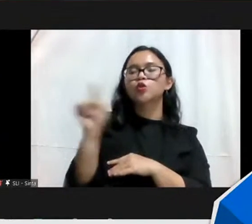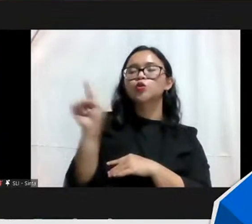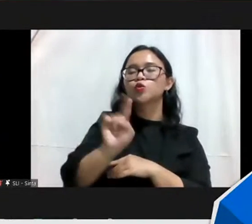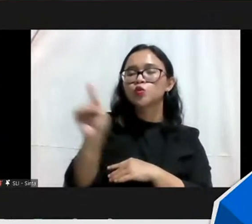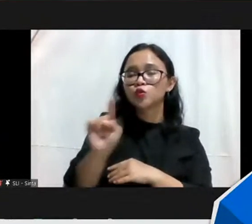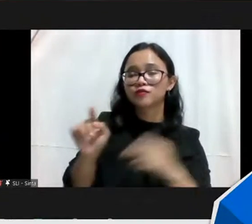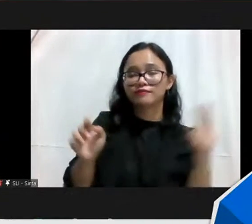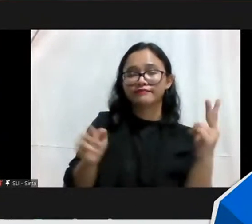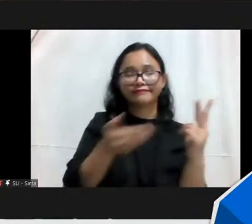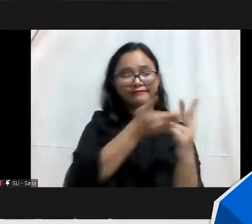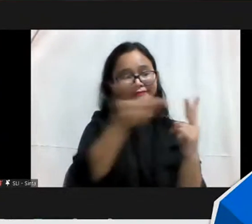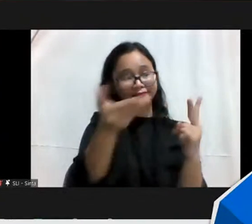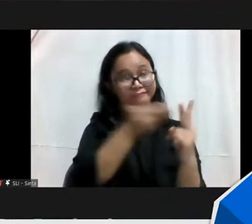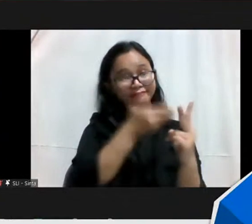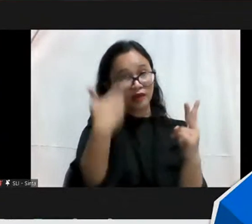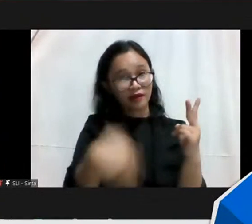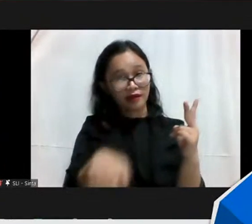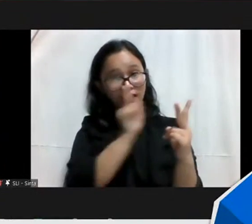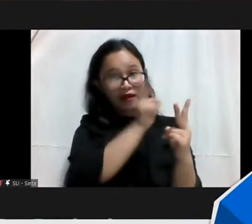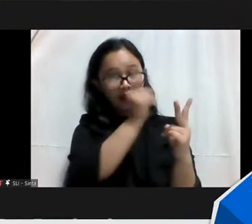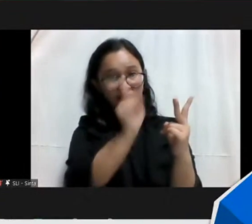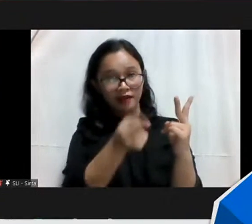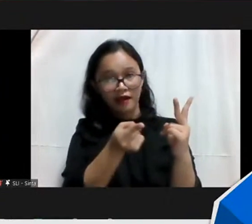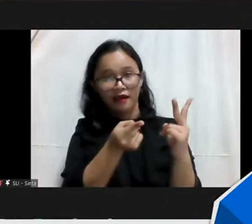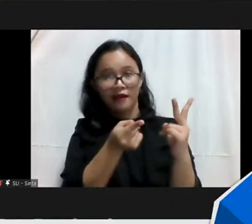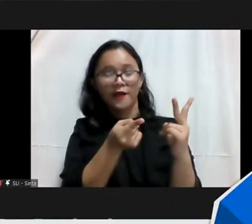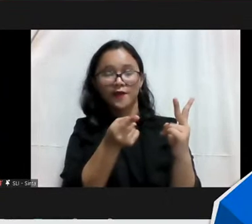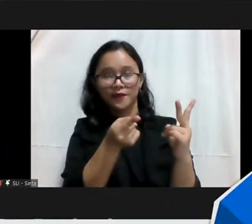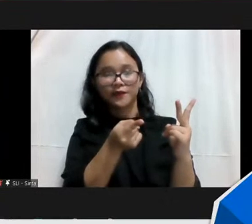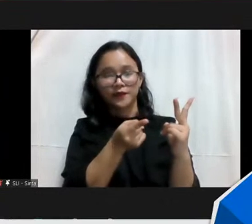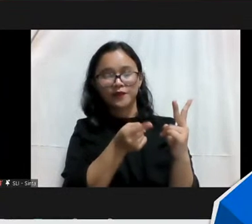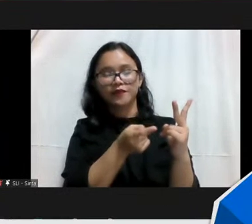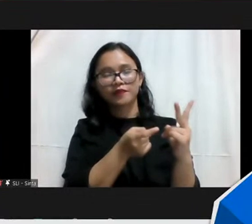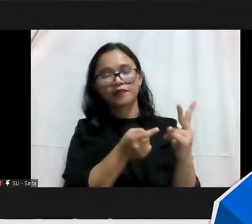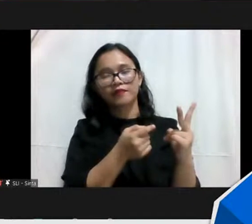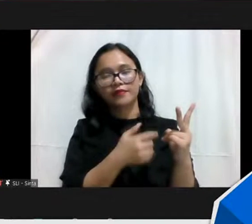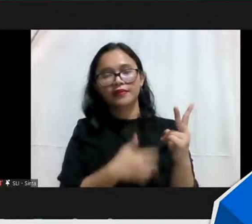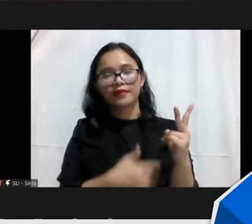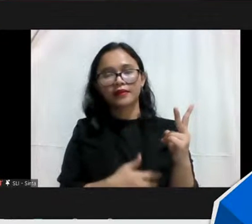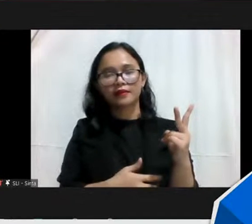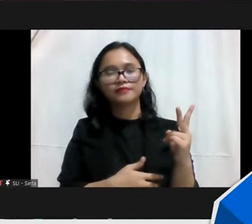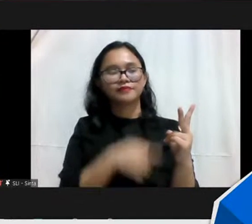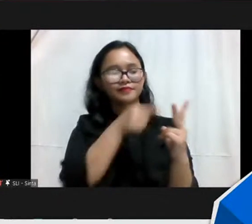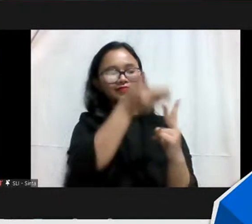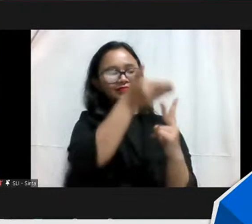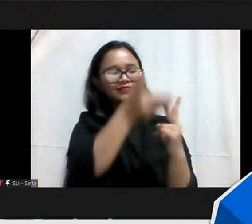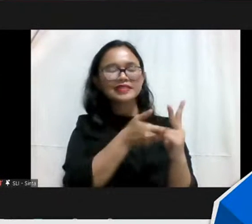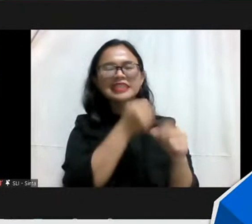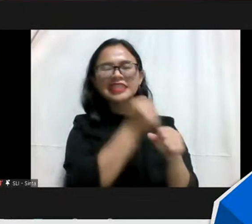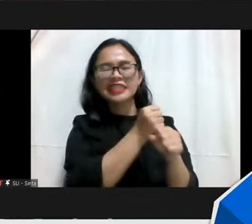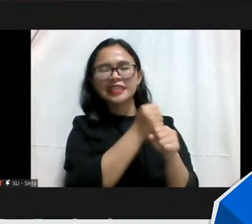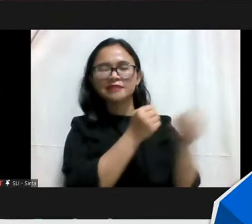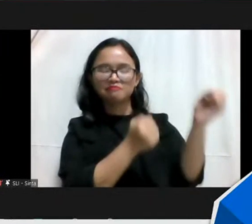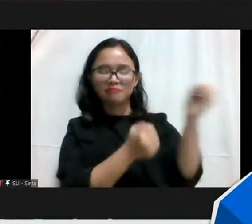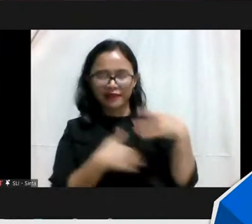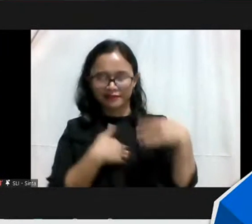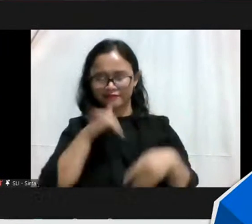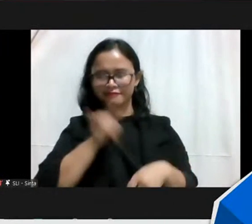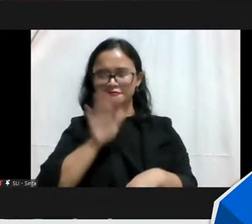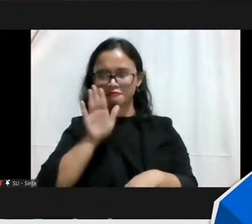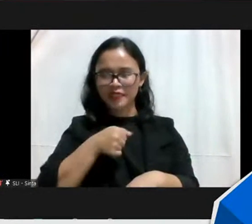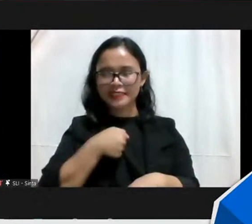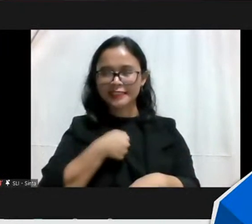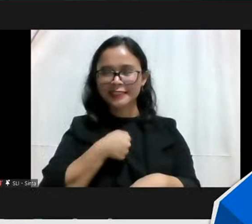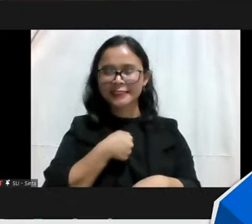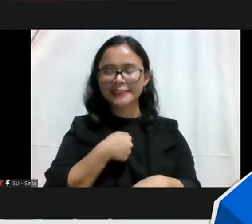ya you still there Um Yes I'm still there and maybe I can Um